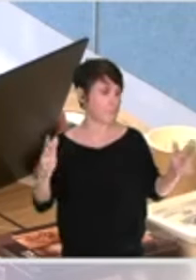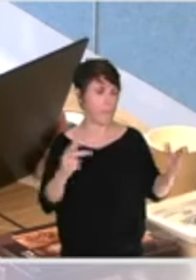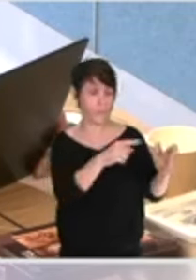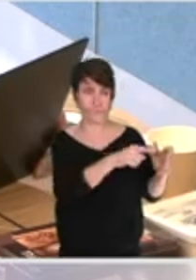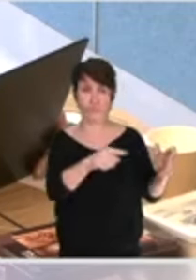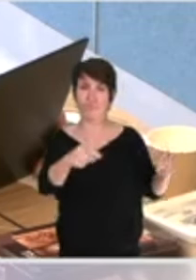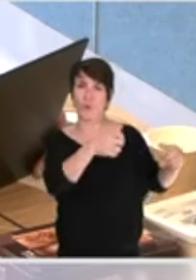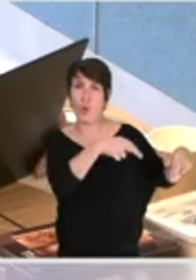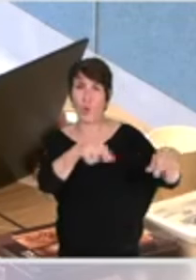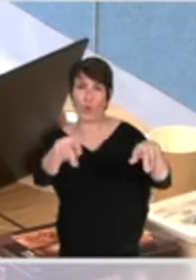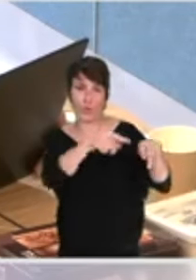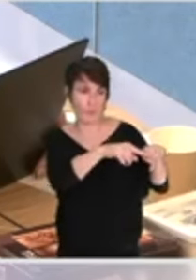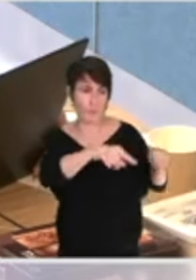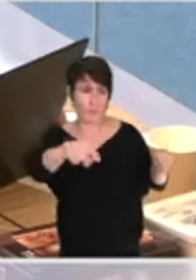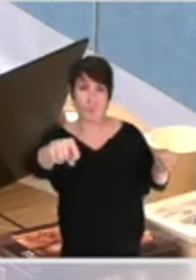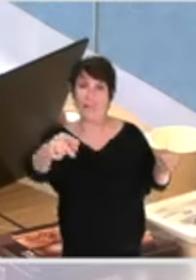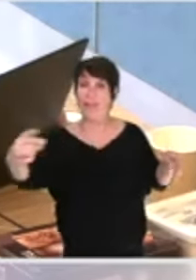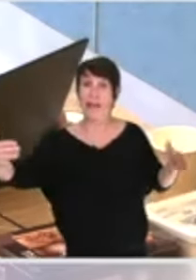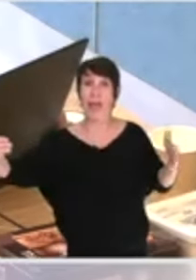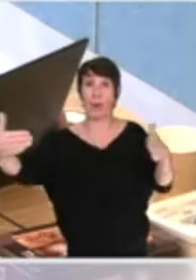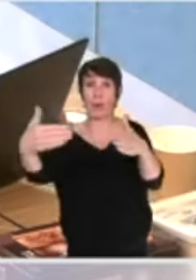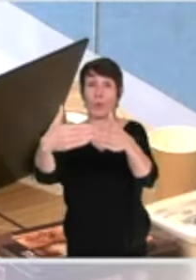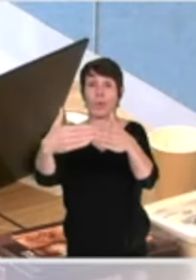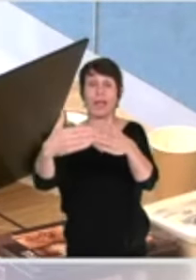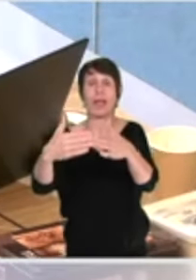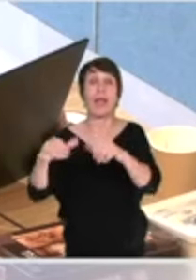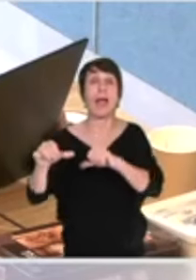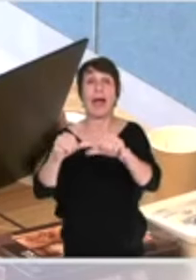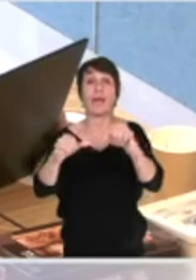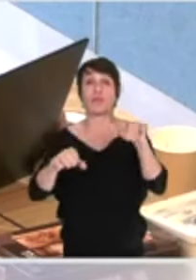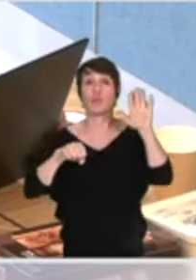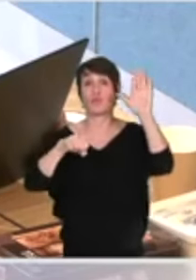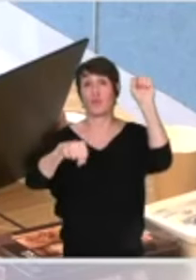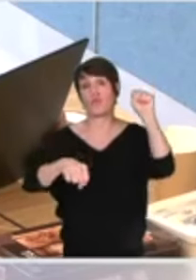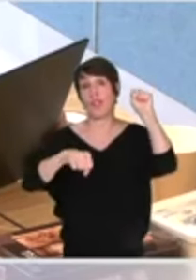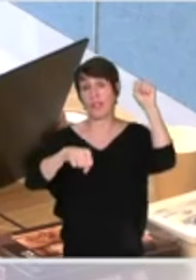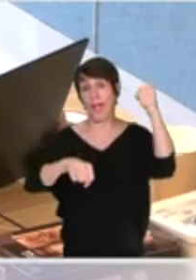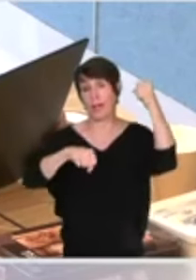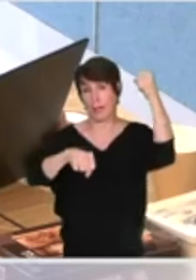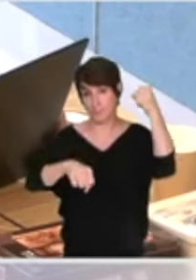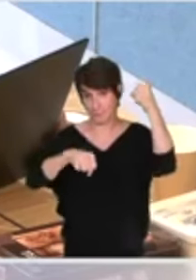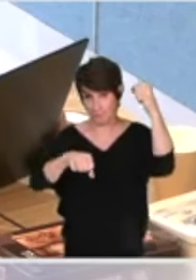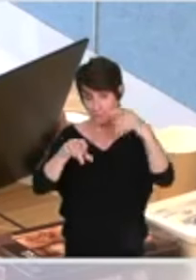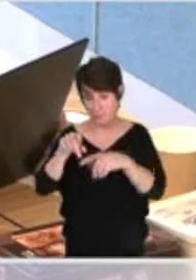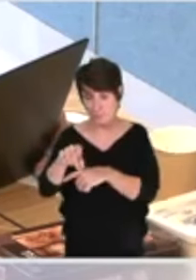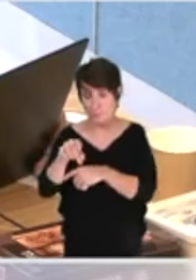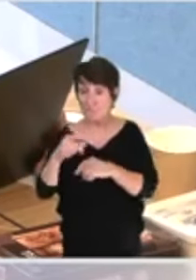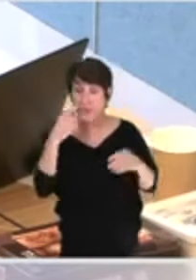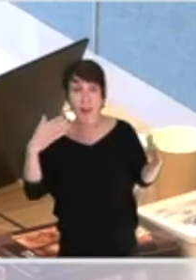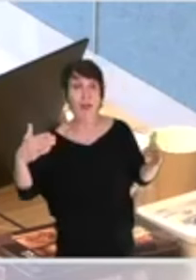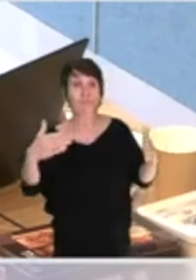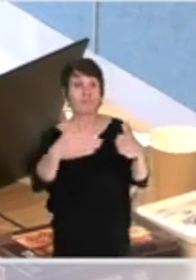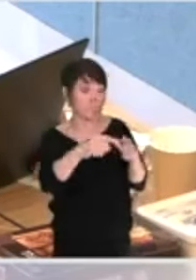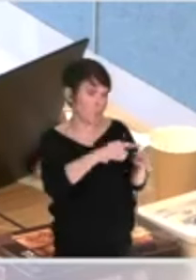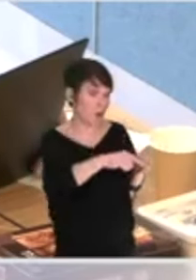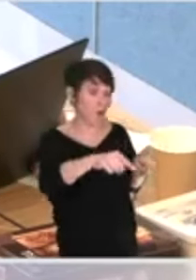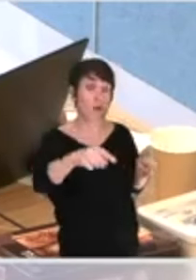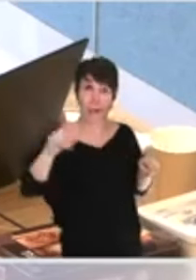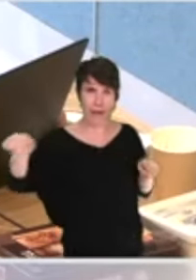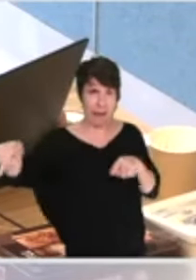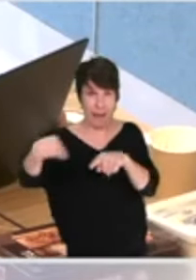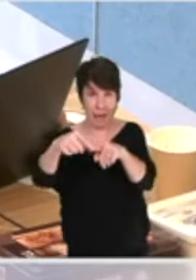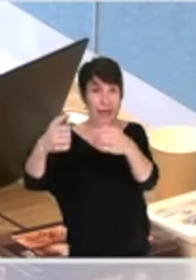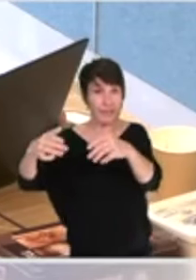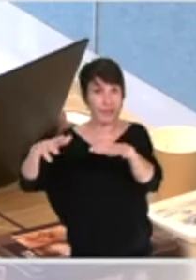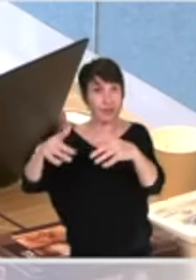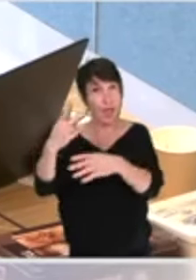la rue où arrive l'avenue Jeanne d'Arc, qui lui est parallèle à quelques dizaines de mètres, et qui est déjà pourvue, elle, de 2